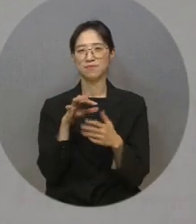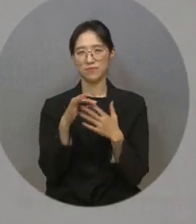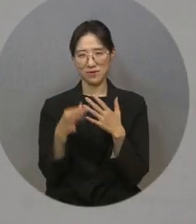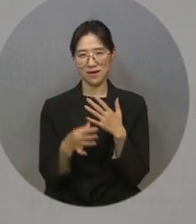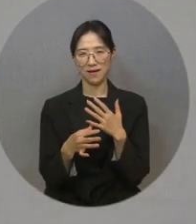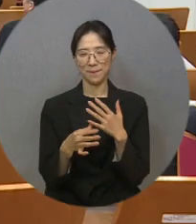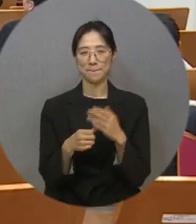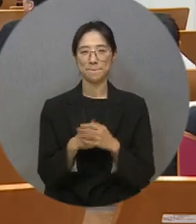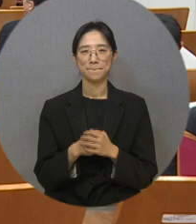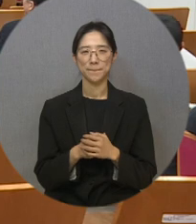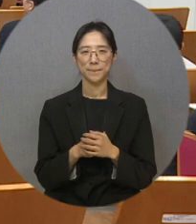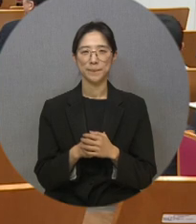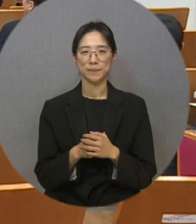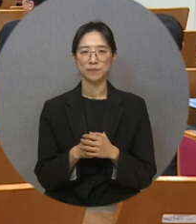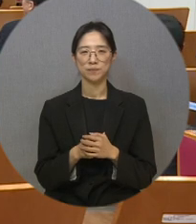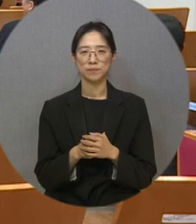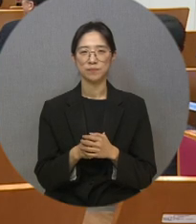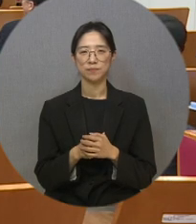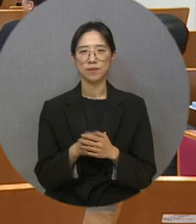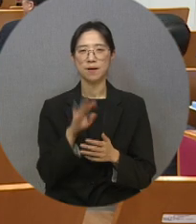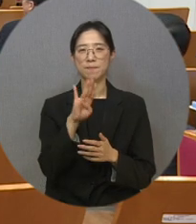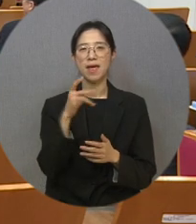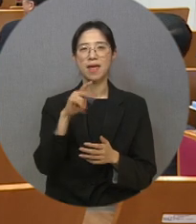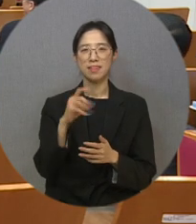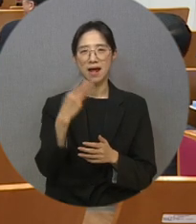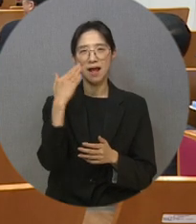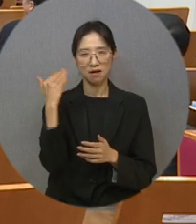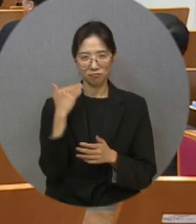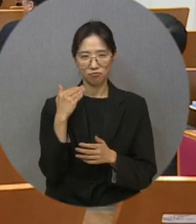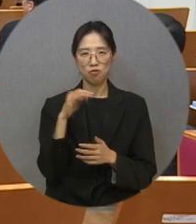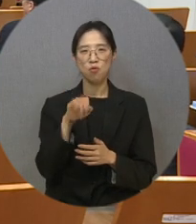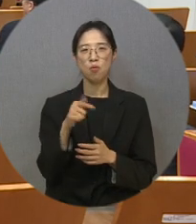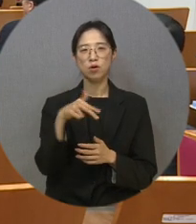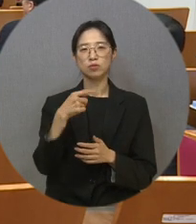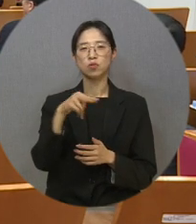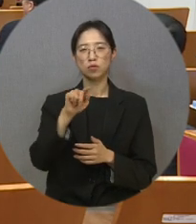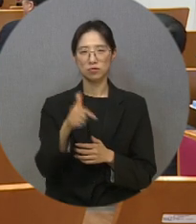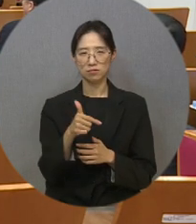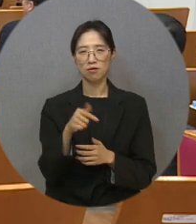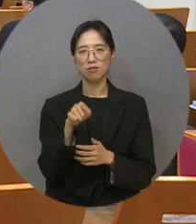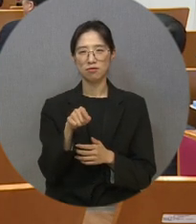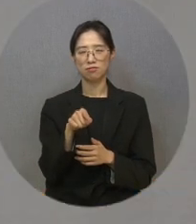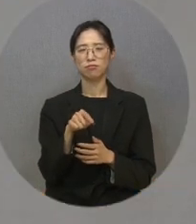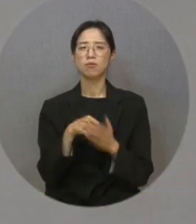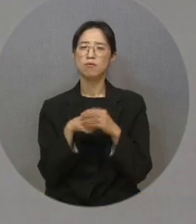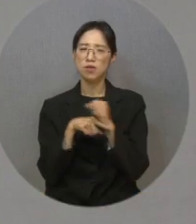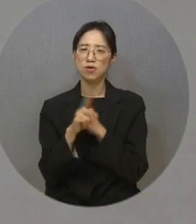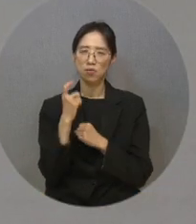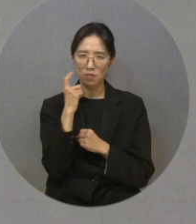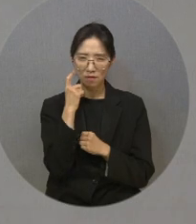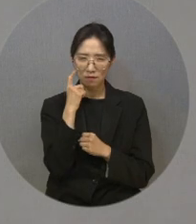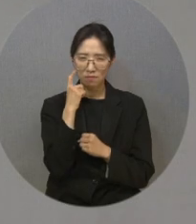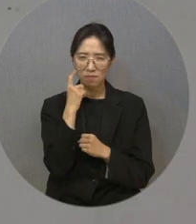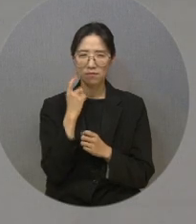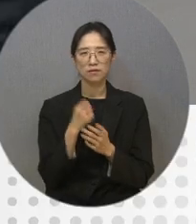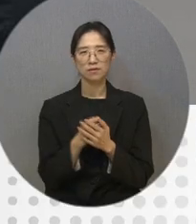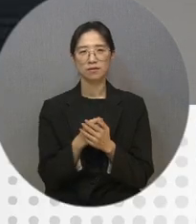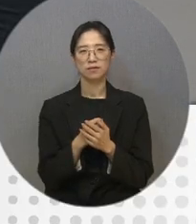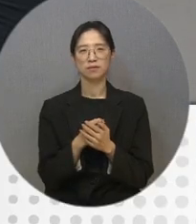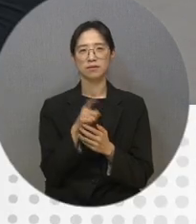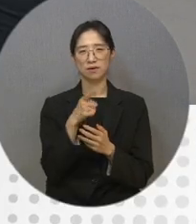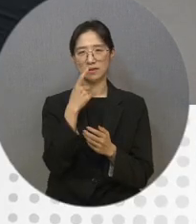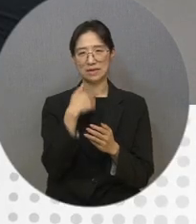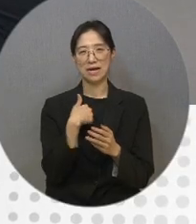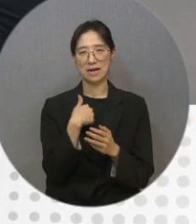이 프로그램인데 배달 한국과 원조선의 이주사 왜 배달 한국인지 여기 이제